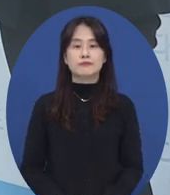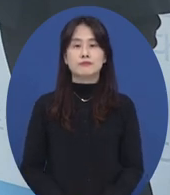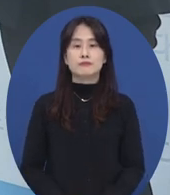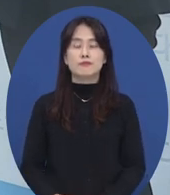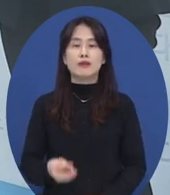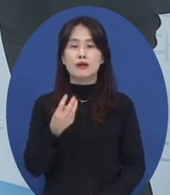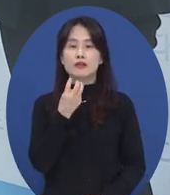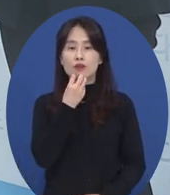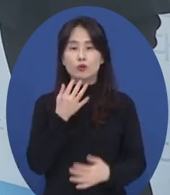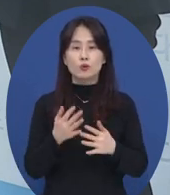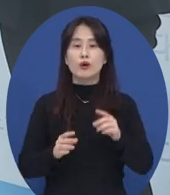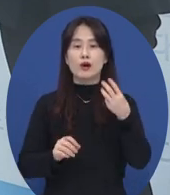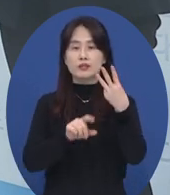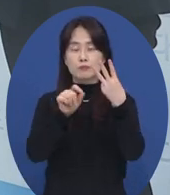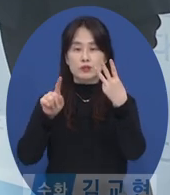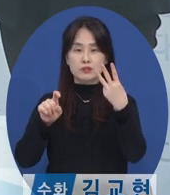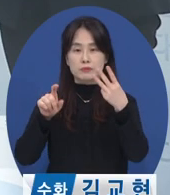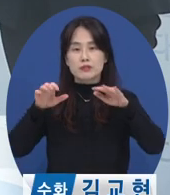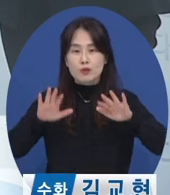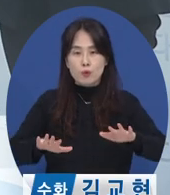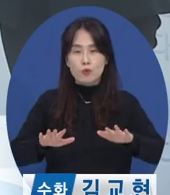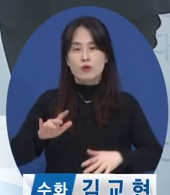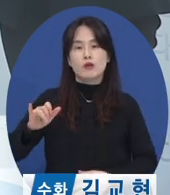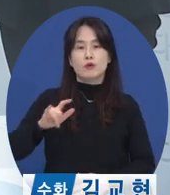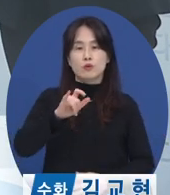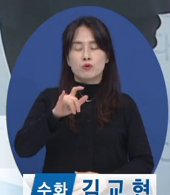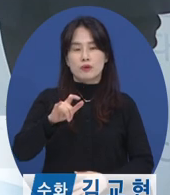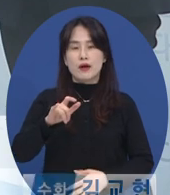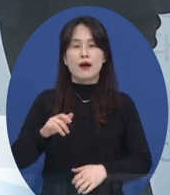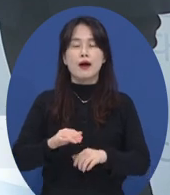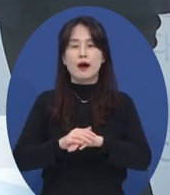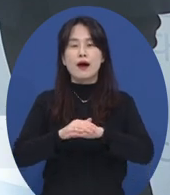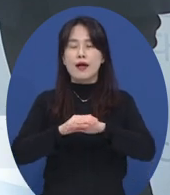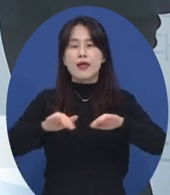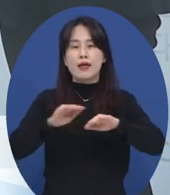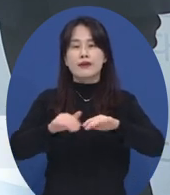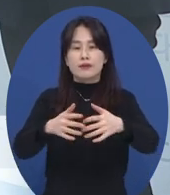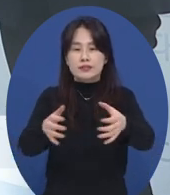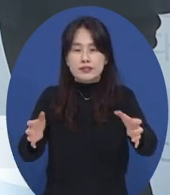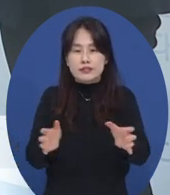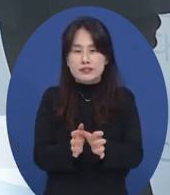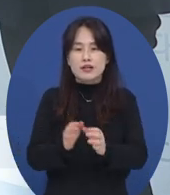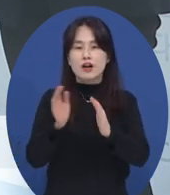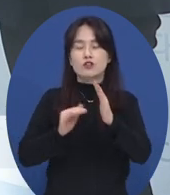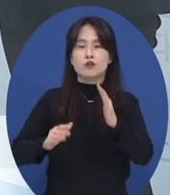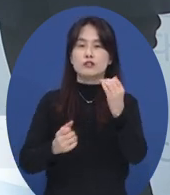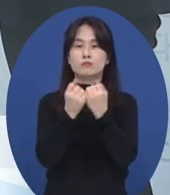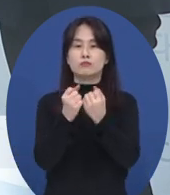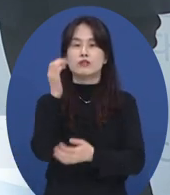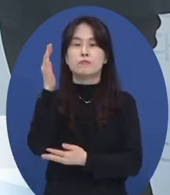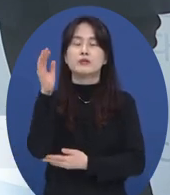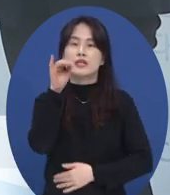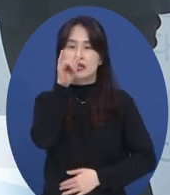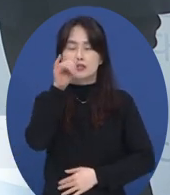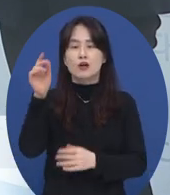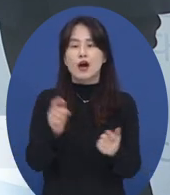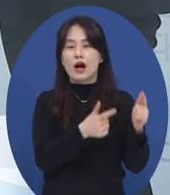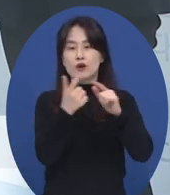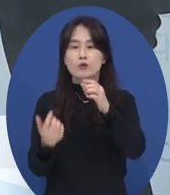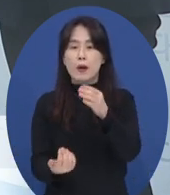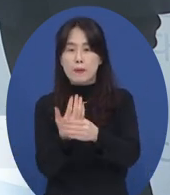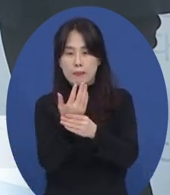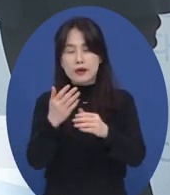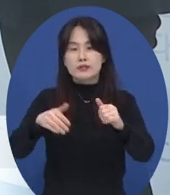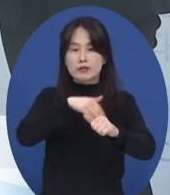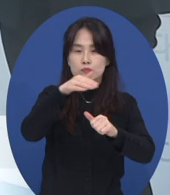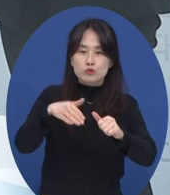경기도가 11일 오늘 코로나19 긴급대책단 정례 브리핑을 열고 경기 지역 코로나19 일일 발생 현황과 경기도의